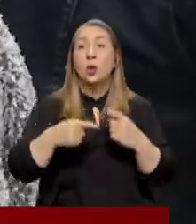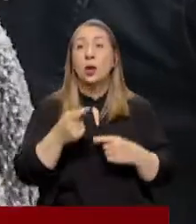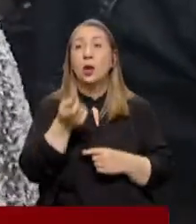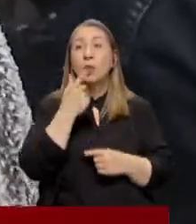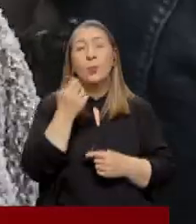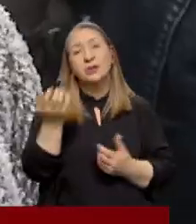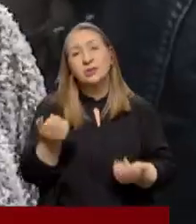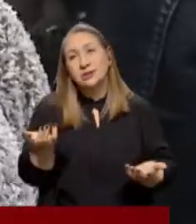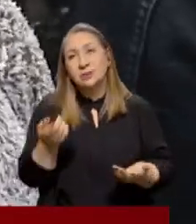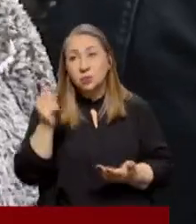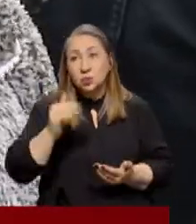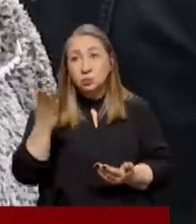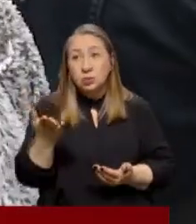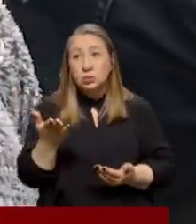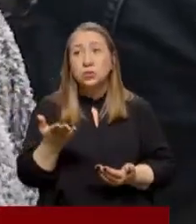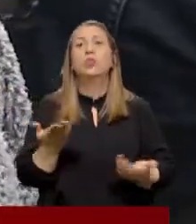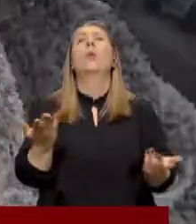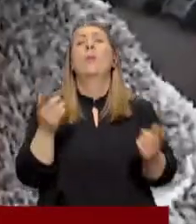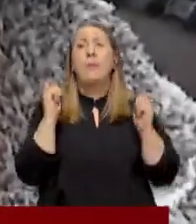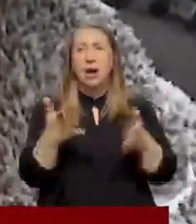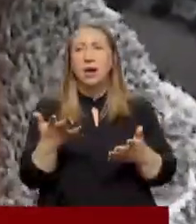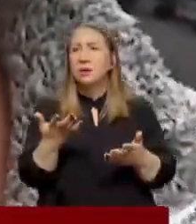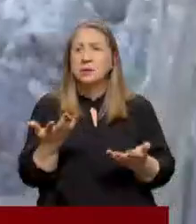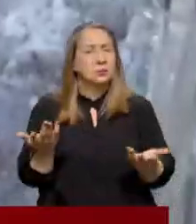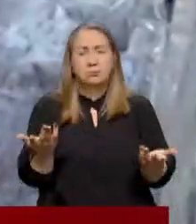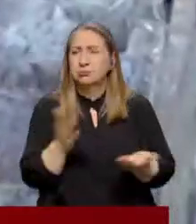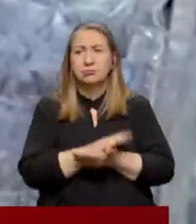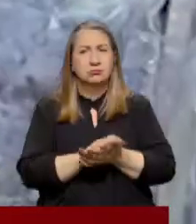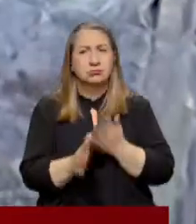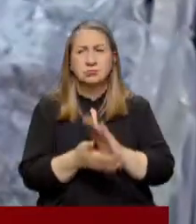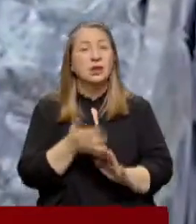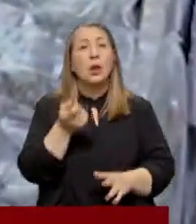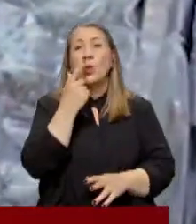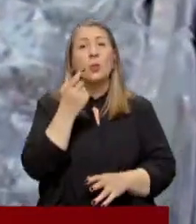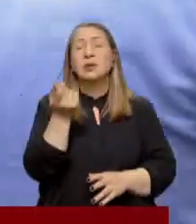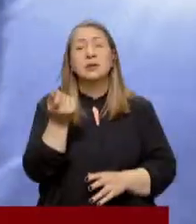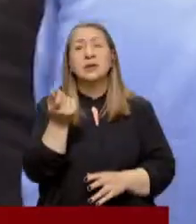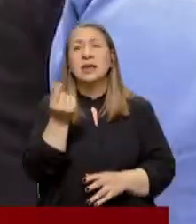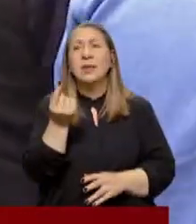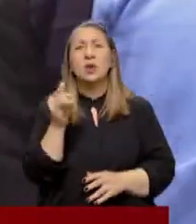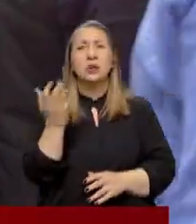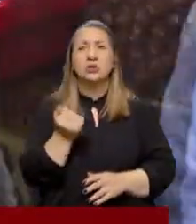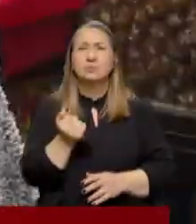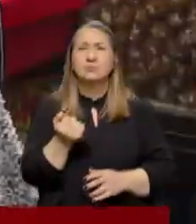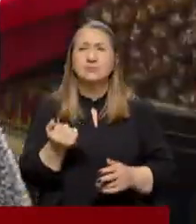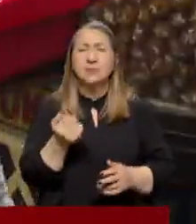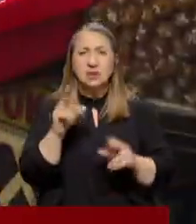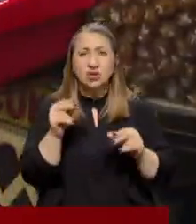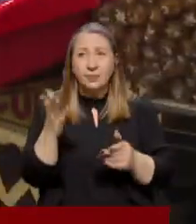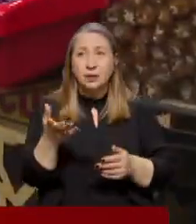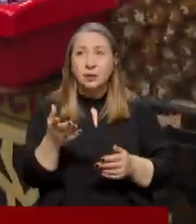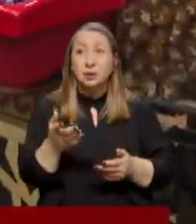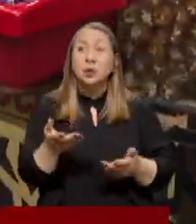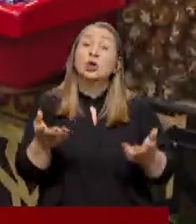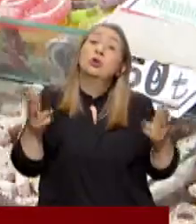Lokum alacağız. Uygun mu fiyatı? Yok, uygun değil. Uygunluk nerede şimdi? Ne kadar alacaksınız? Yarım kilo alacağım. Yetecek mi yarım